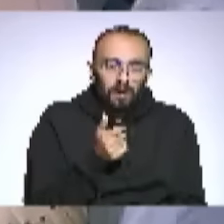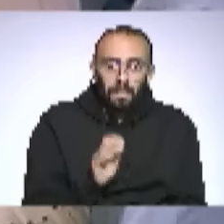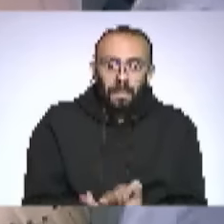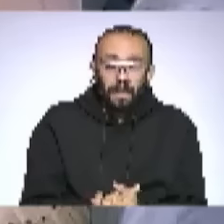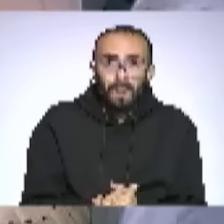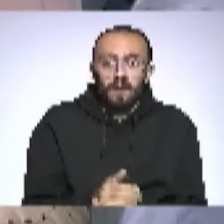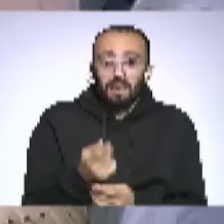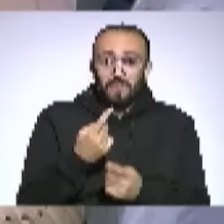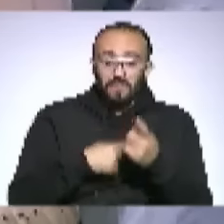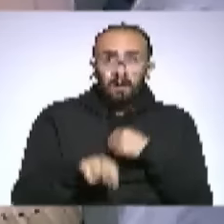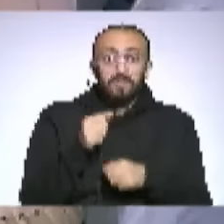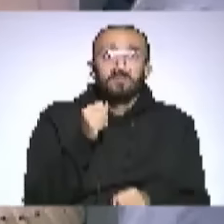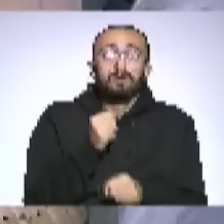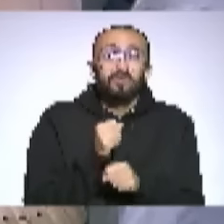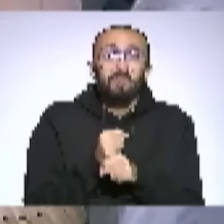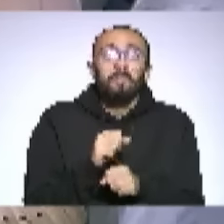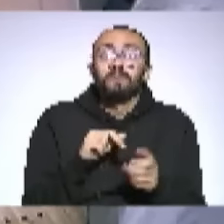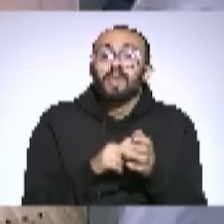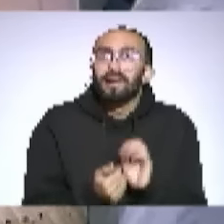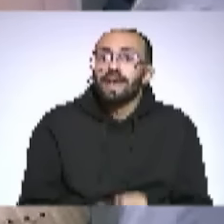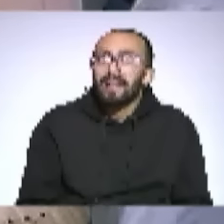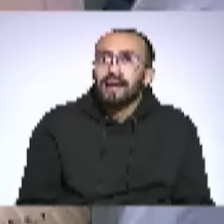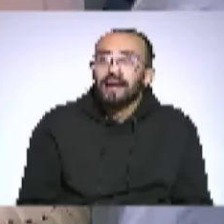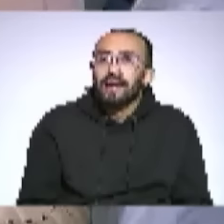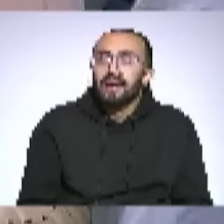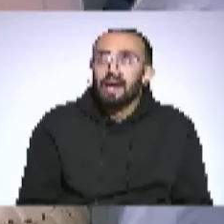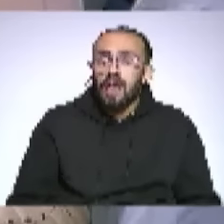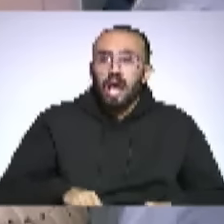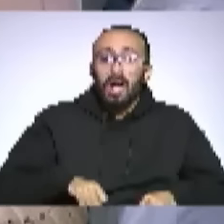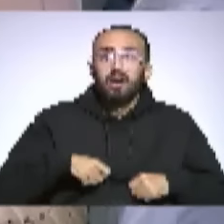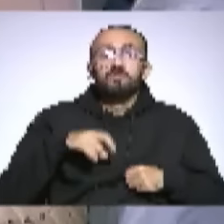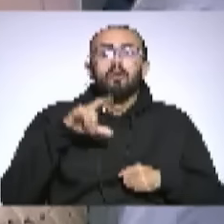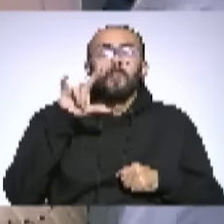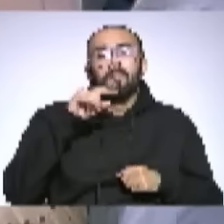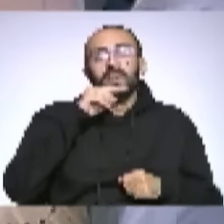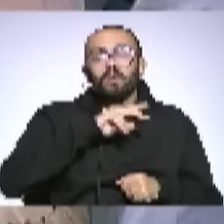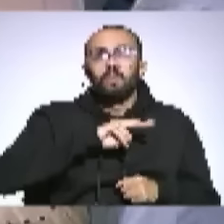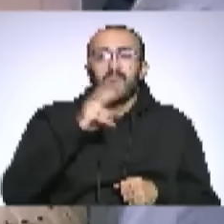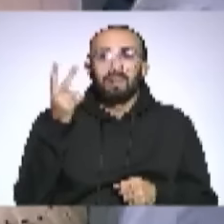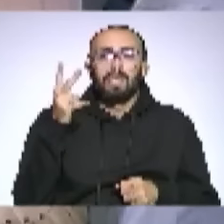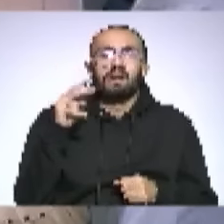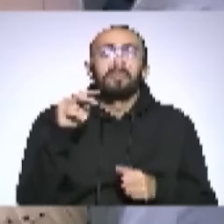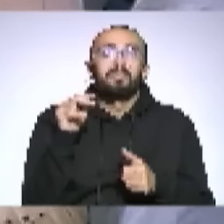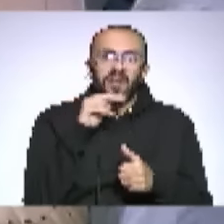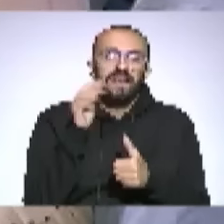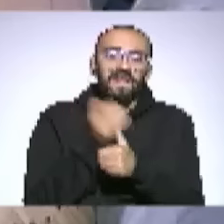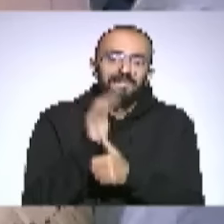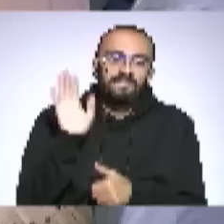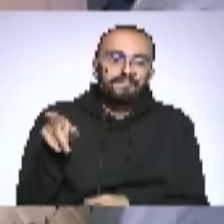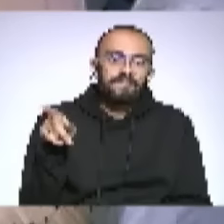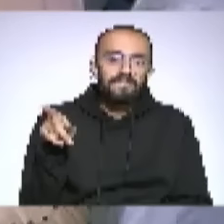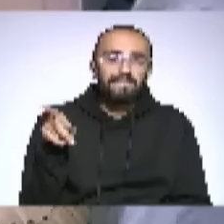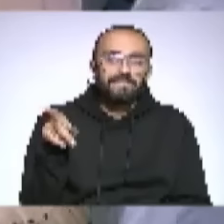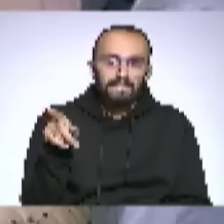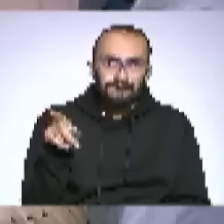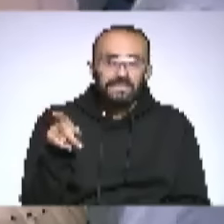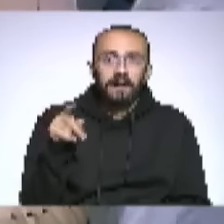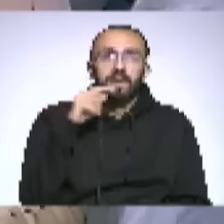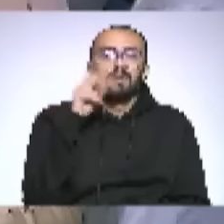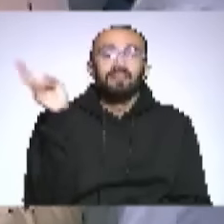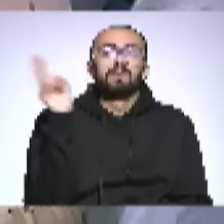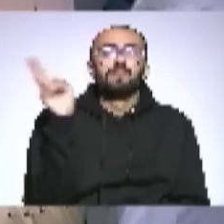بقى اول ما رجع رد الجميل ازاي عاش قصه حب مع واحده متزوجه وللاسف هي كانت بتضحك